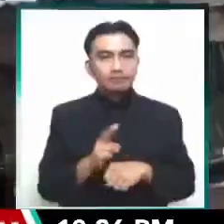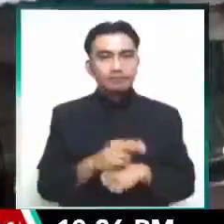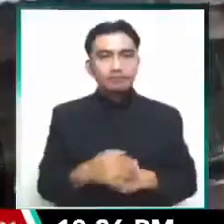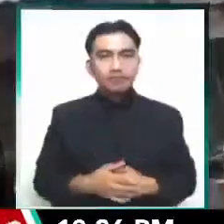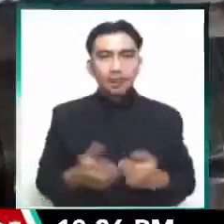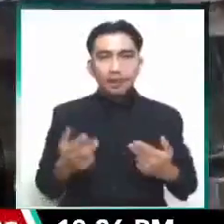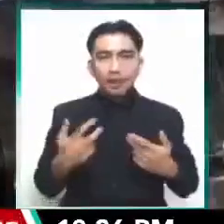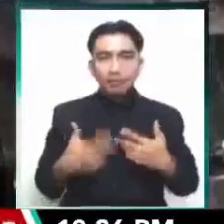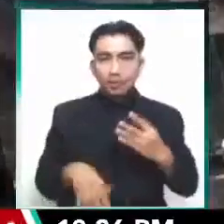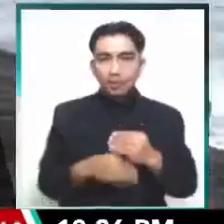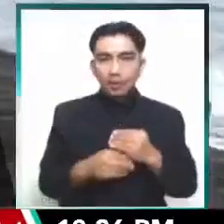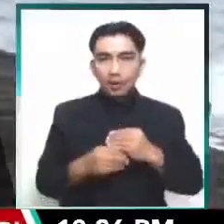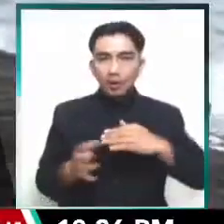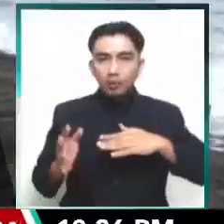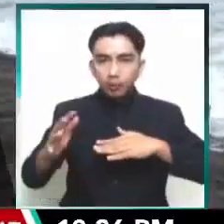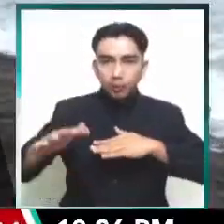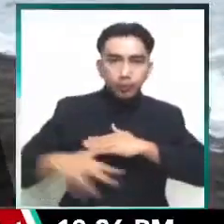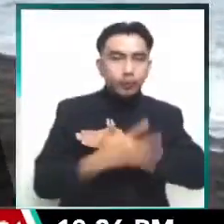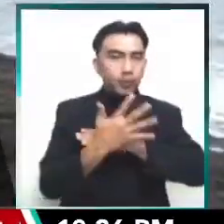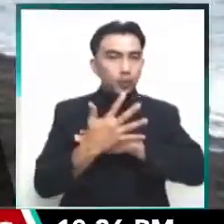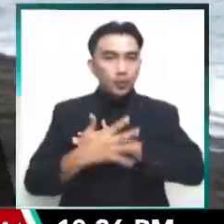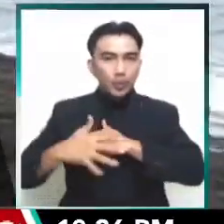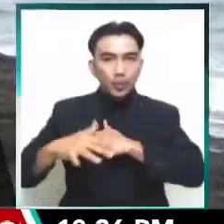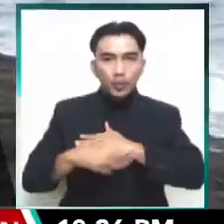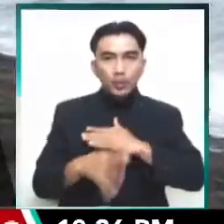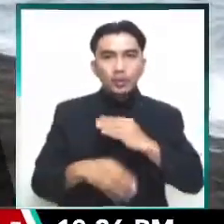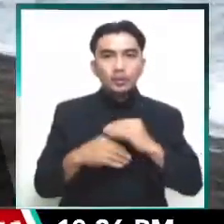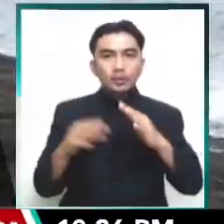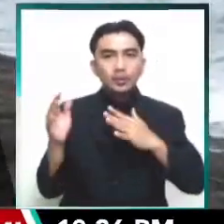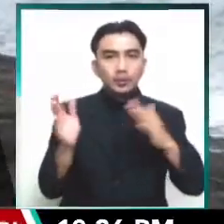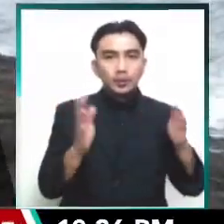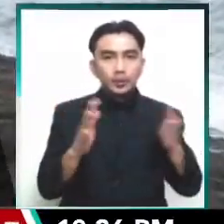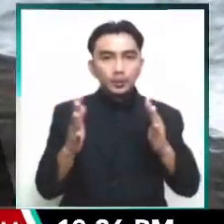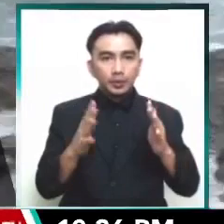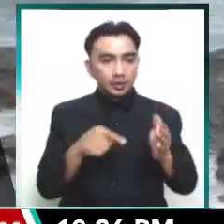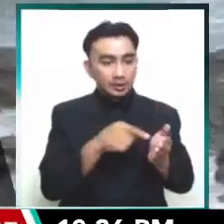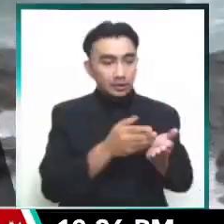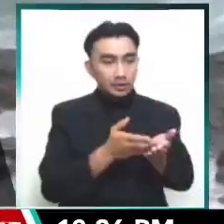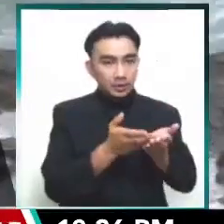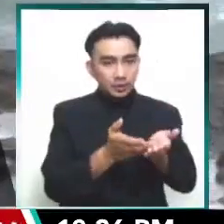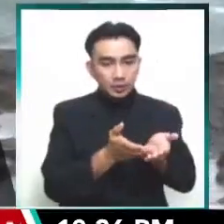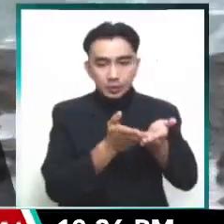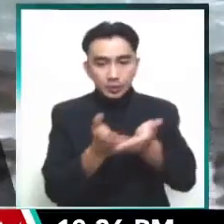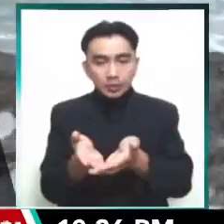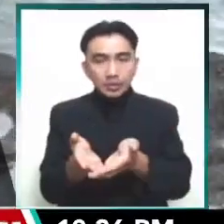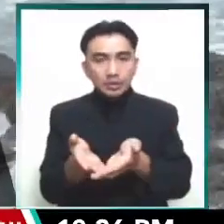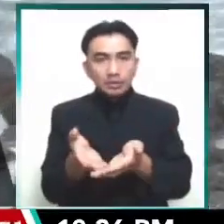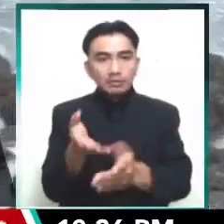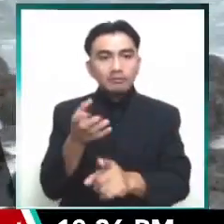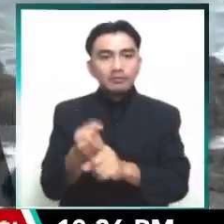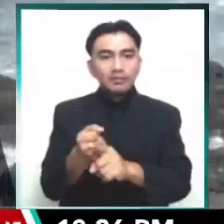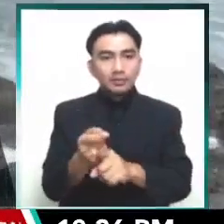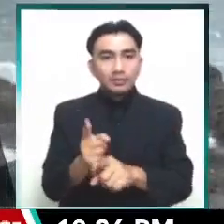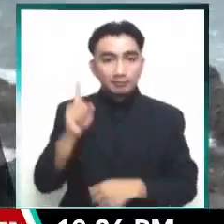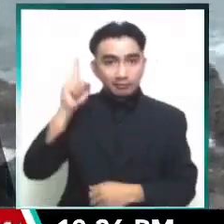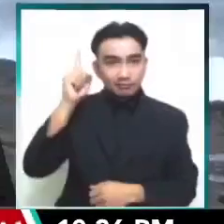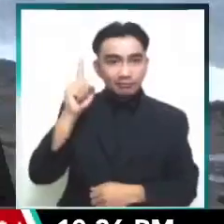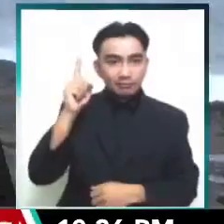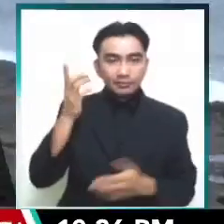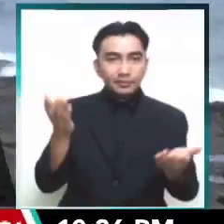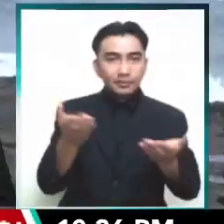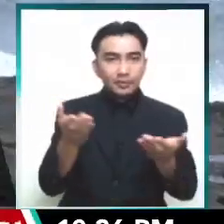alon at lakas ng hangin, sumadsad ang isang barko sa mabatong baybayin na bahagi ng Barangay Ilihan sa Batangas